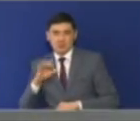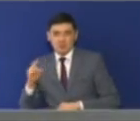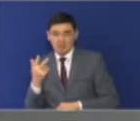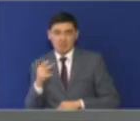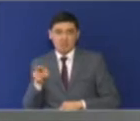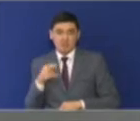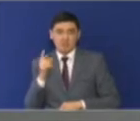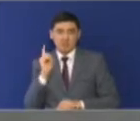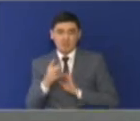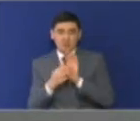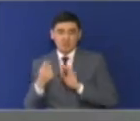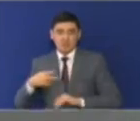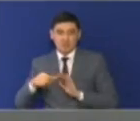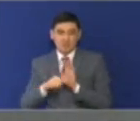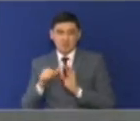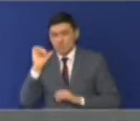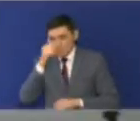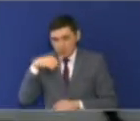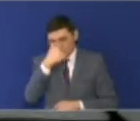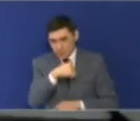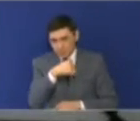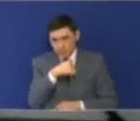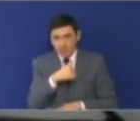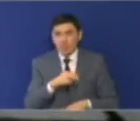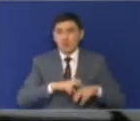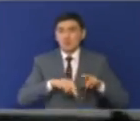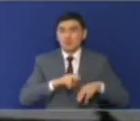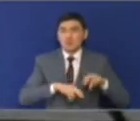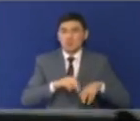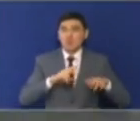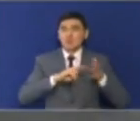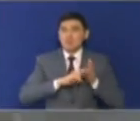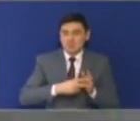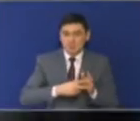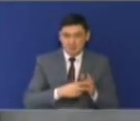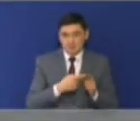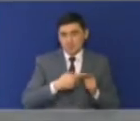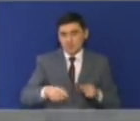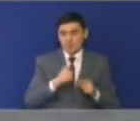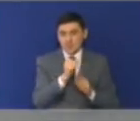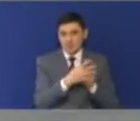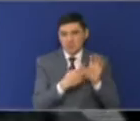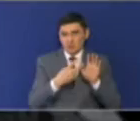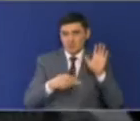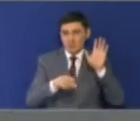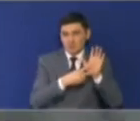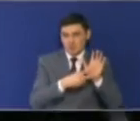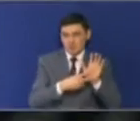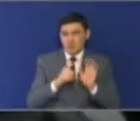3 декабря 1926 года. Строительство проводилось в период с 1927